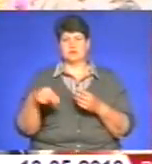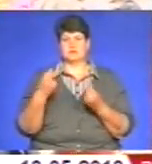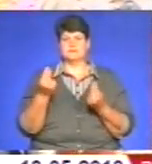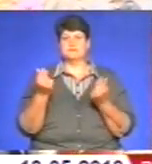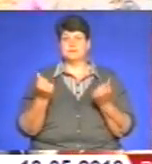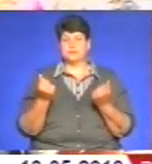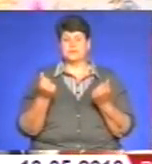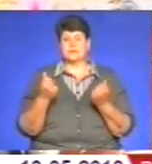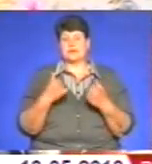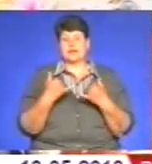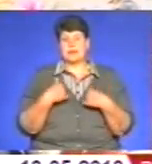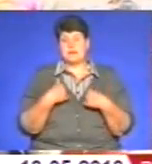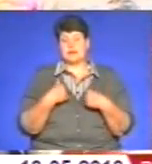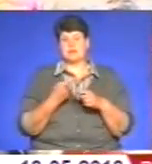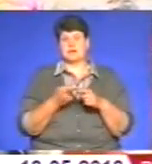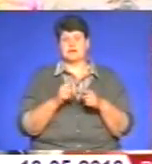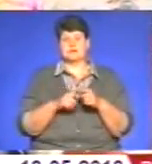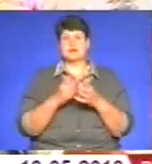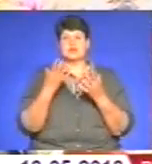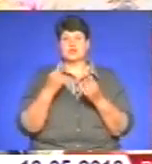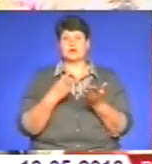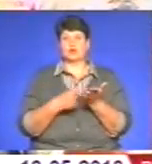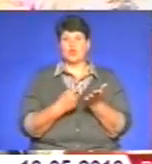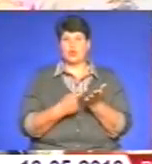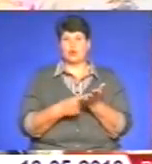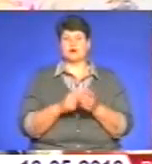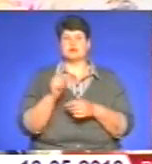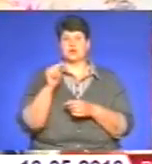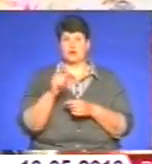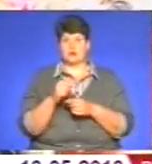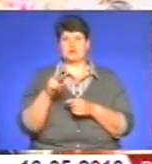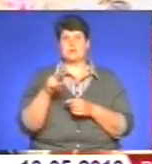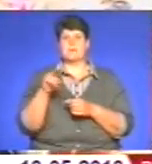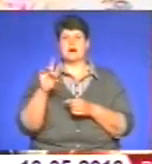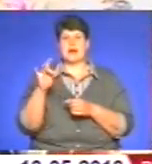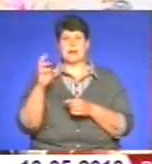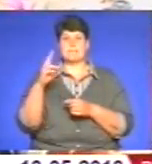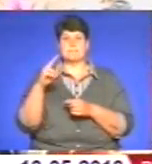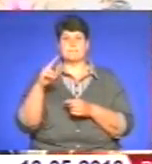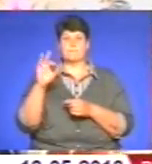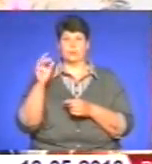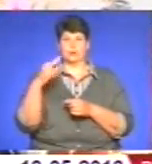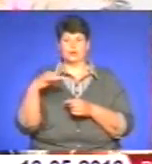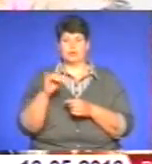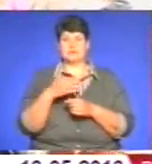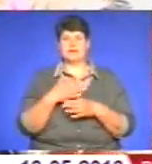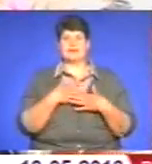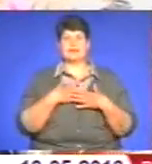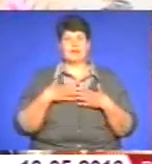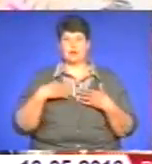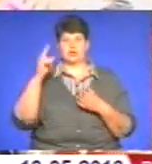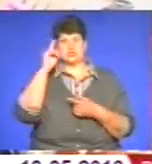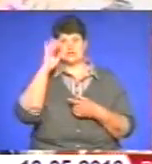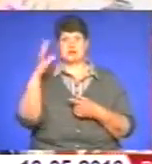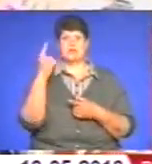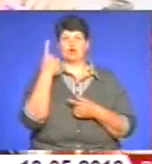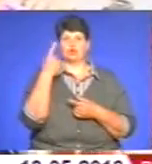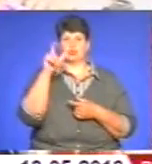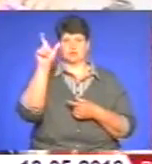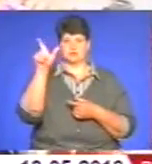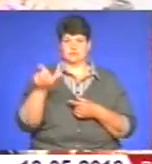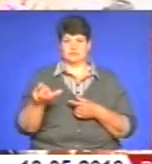для мене це ще один доказ того, що преподобний якраз хоче не слави одної особи якоїсь, яка